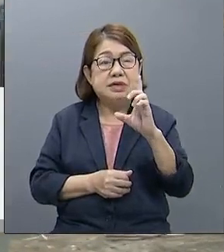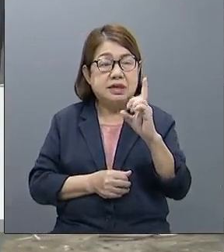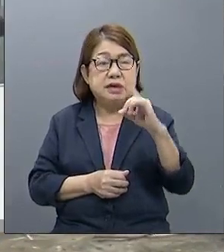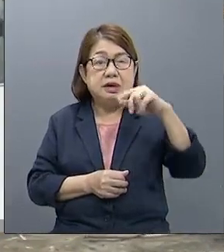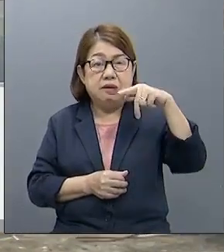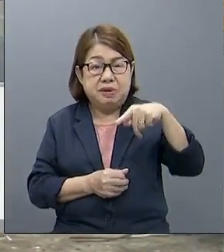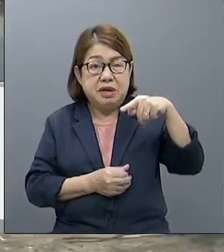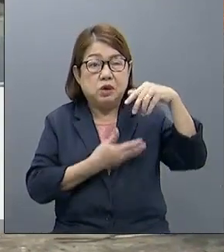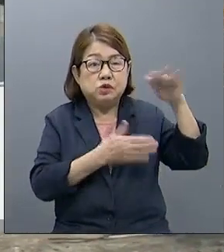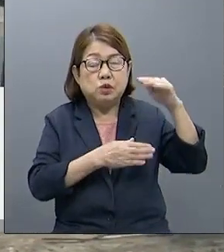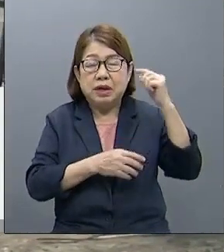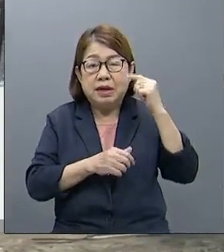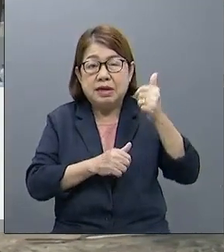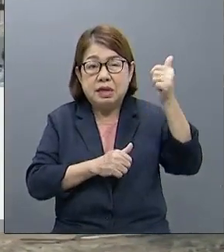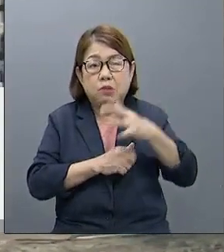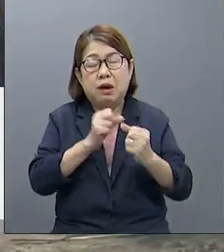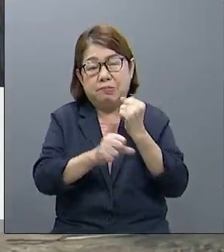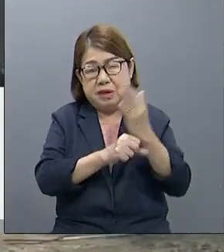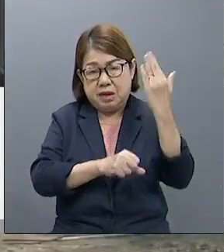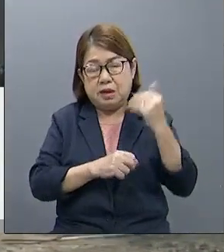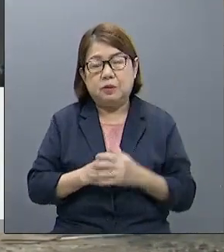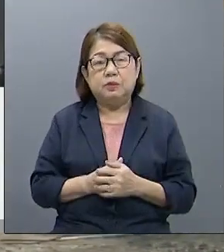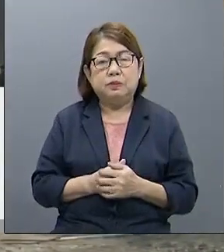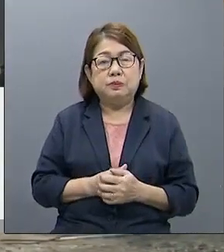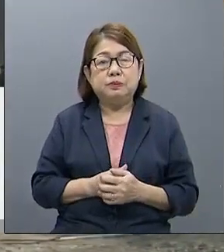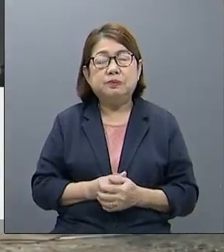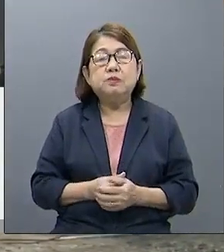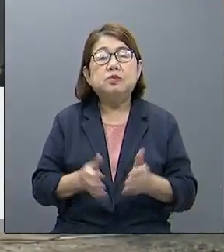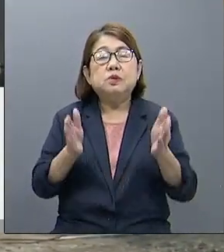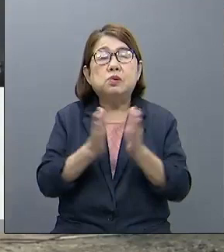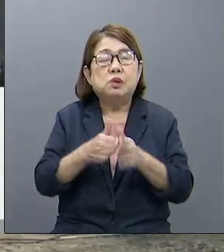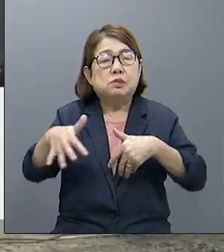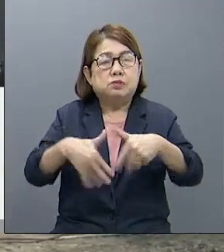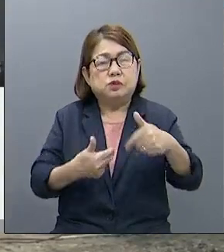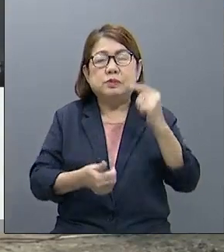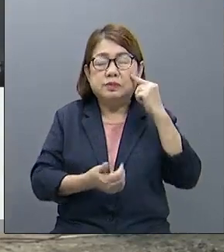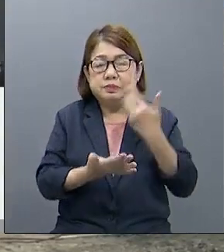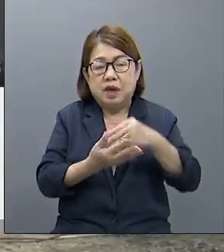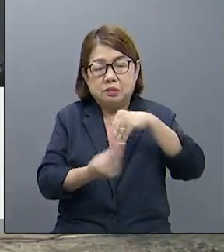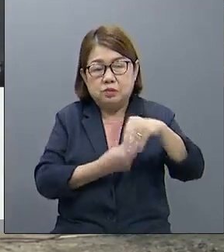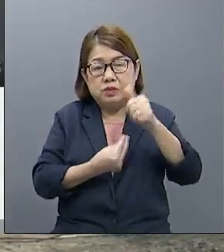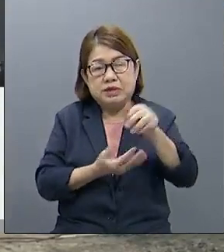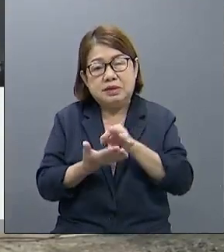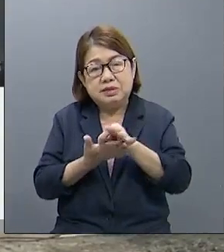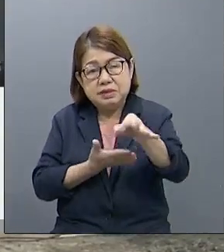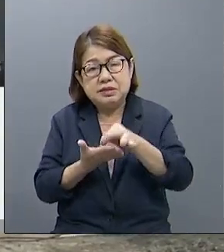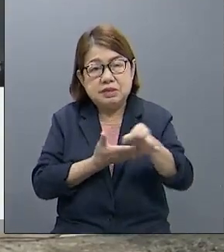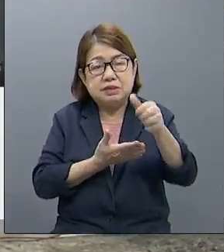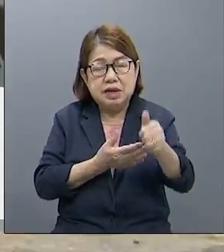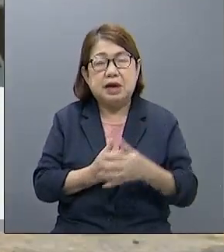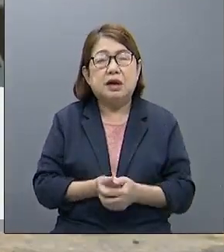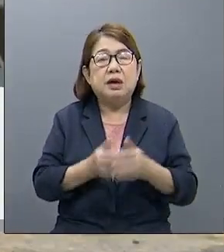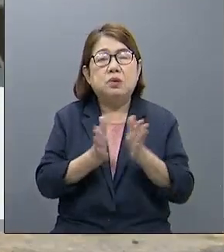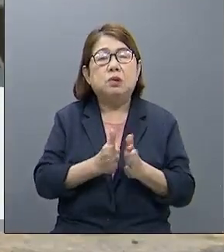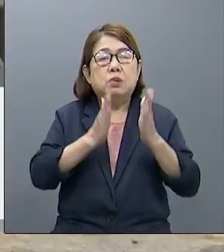คาดว่าจะมากกว่าปีก่อนแล้วก็ปีหน้าน่าจะโตกว่าปีนี้ด้วยซึ่งมันจะไปกระตุ้นกำลังซื้อได้ค่ะและอีกปัจจัยสนับสนุนก็คือแรงซื้อจากต่